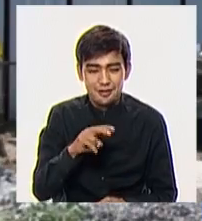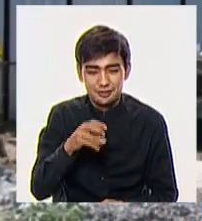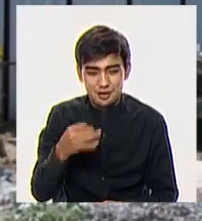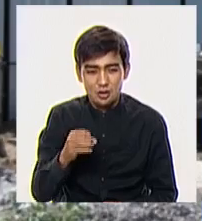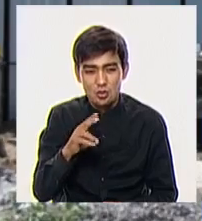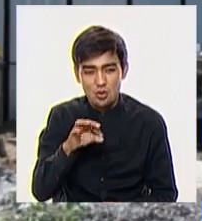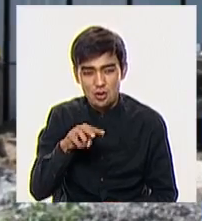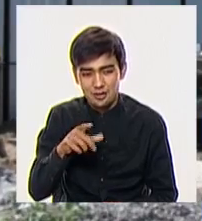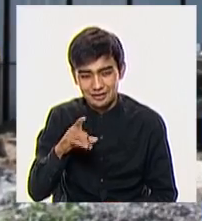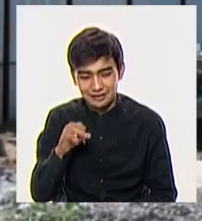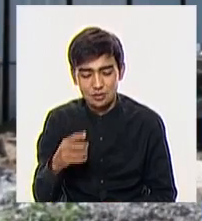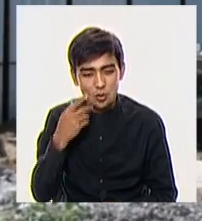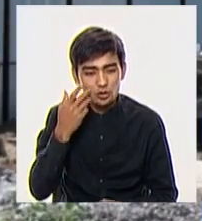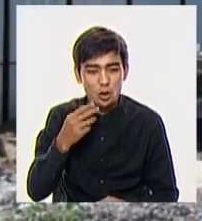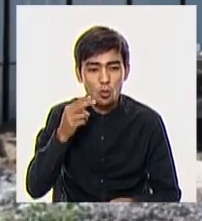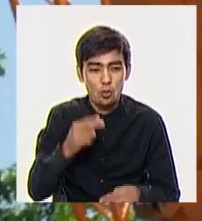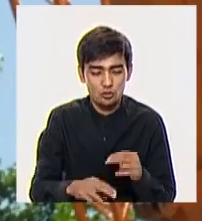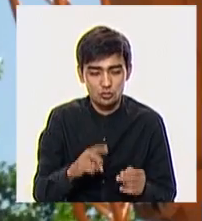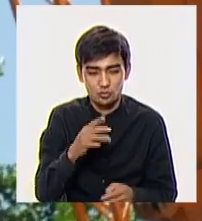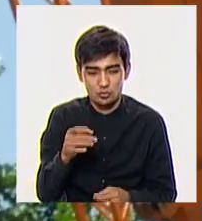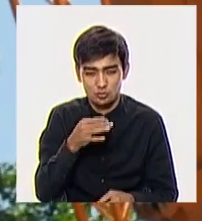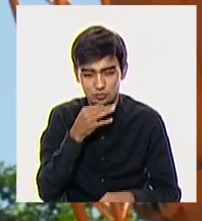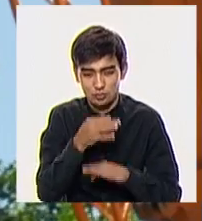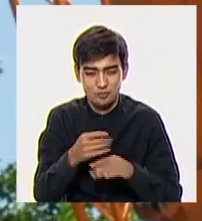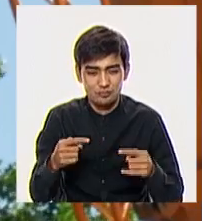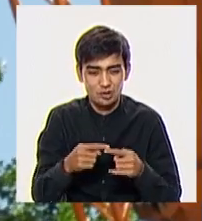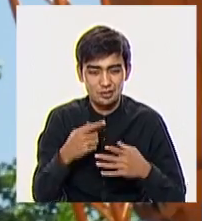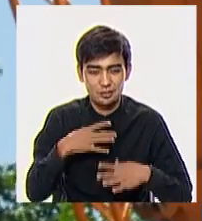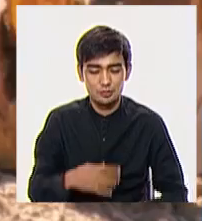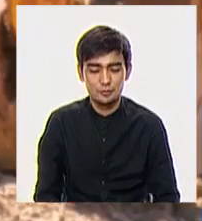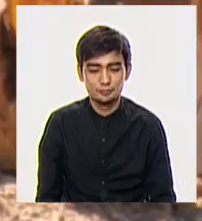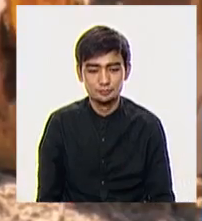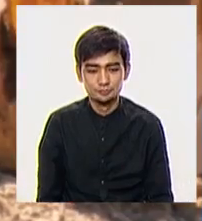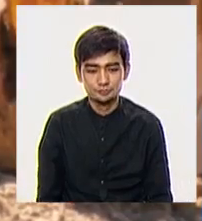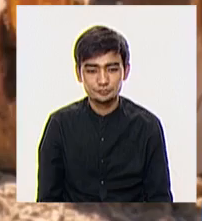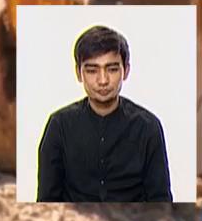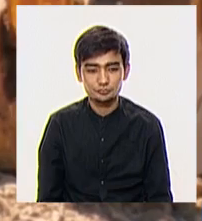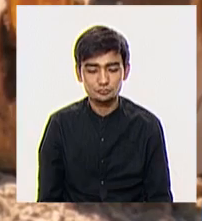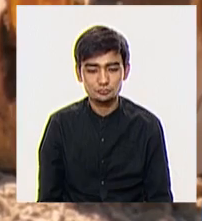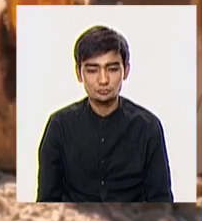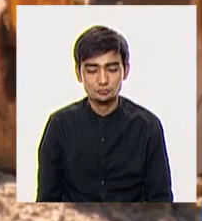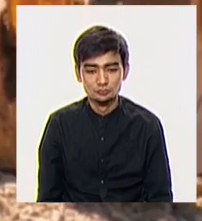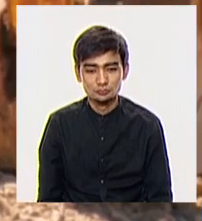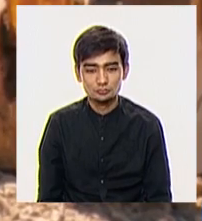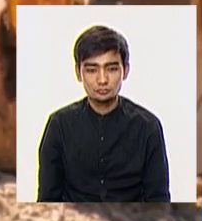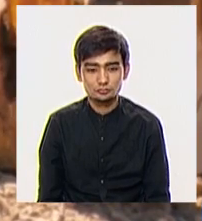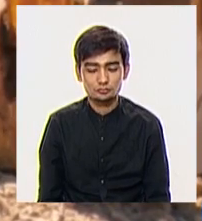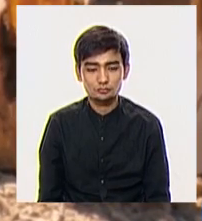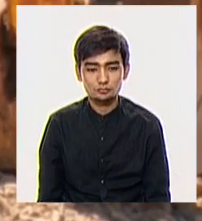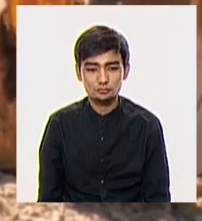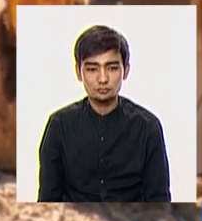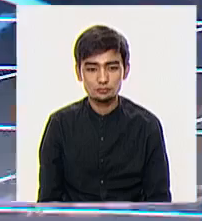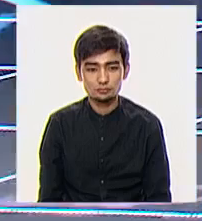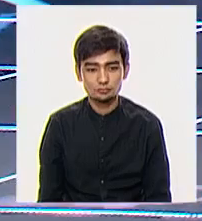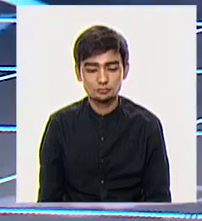Көлгінов қашан бітіреміз дегенге нақты жауап бермеді. Айбар Төлжанұлы, Дидар Елеуов, Информбюро, Нұрсұлтан.